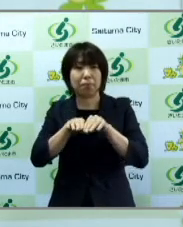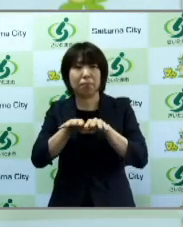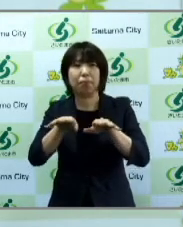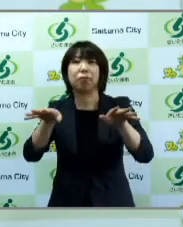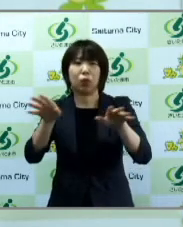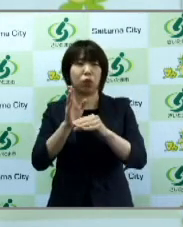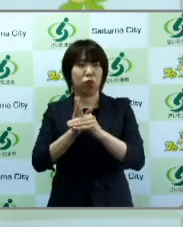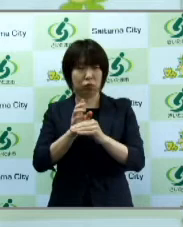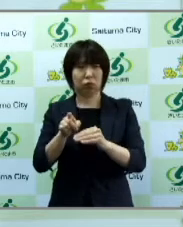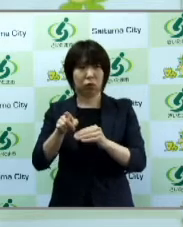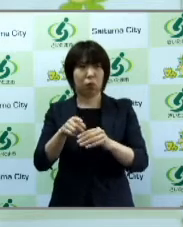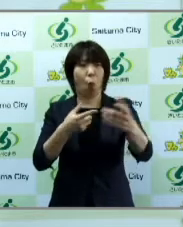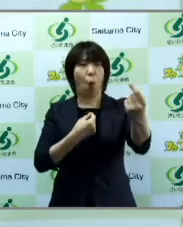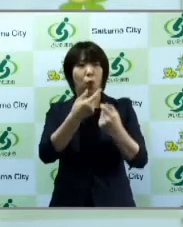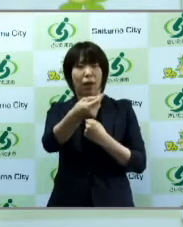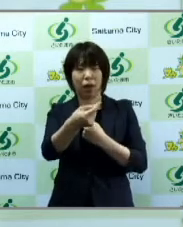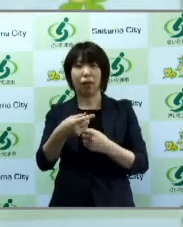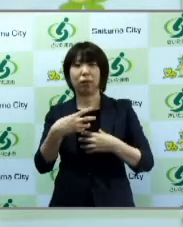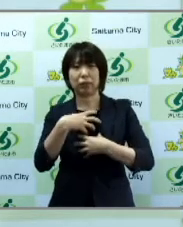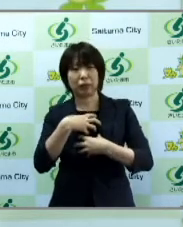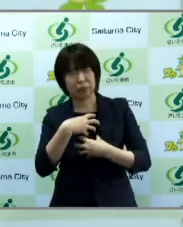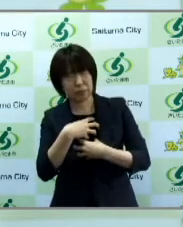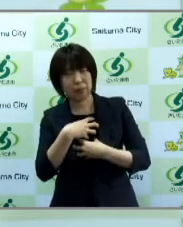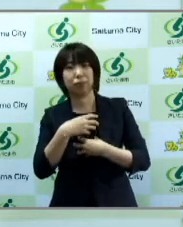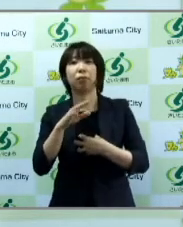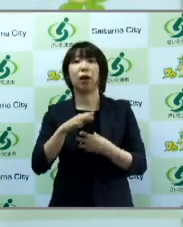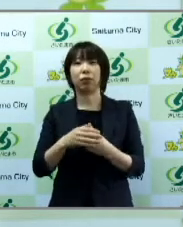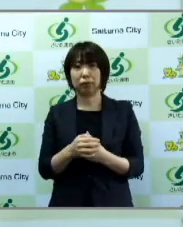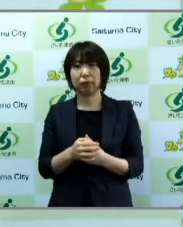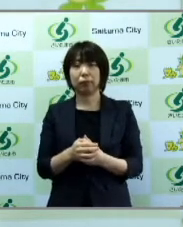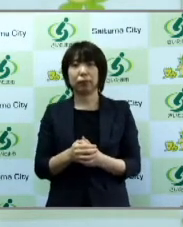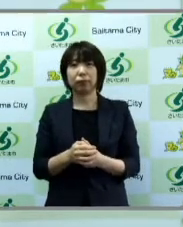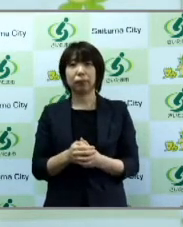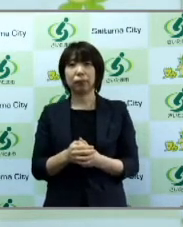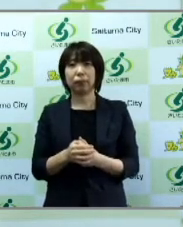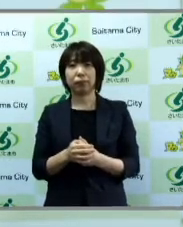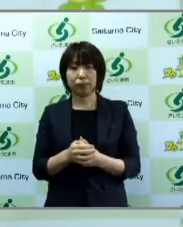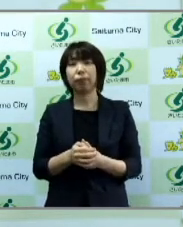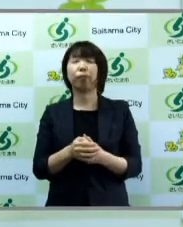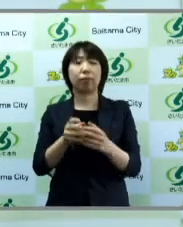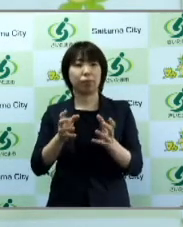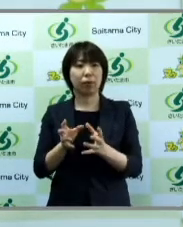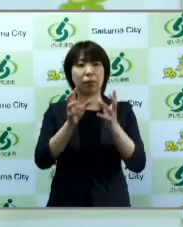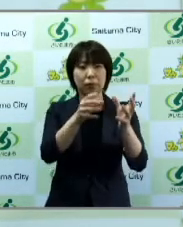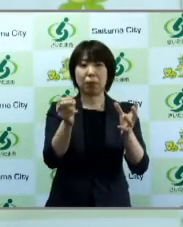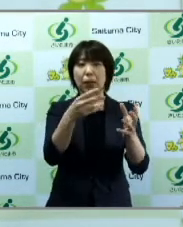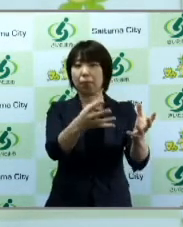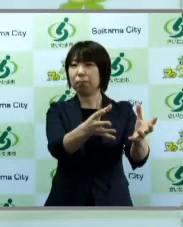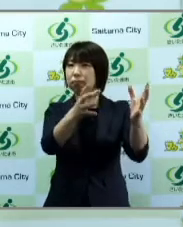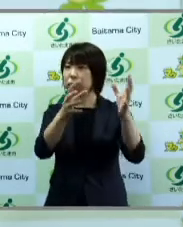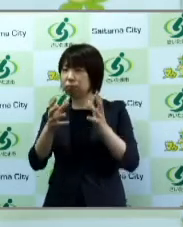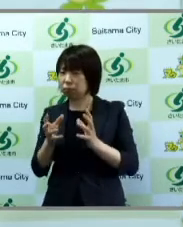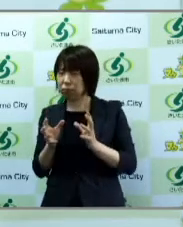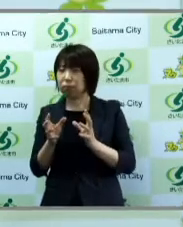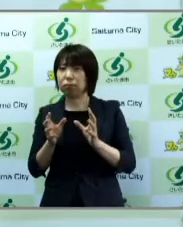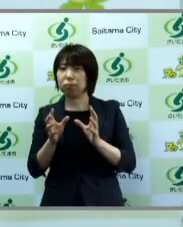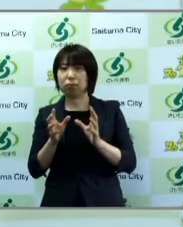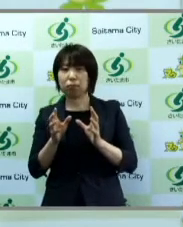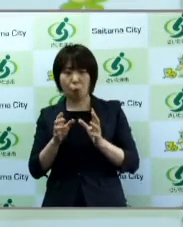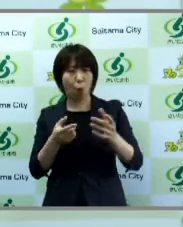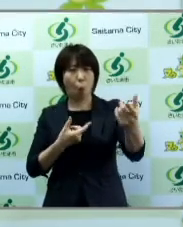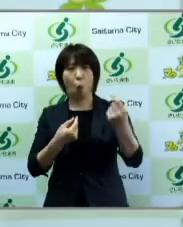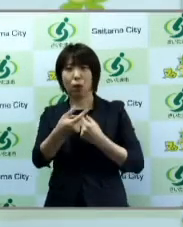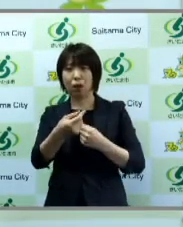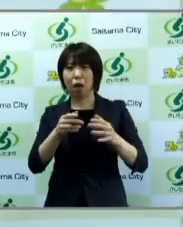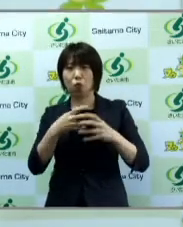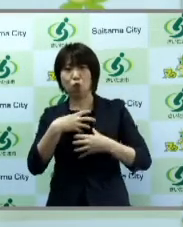に、リスクがある状況がございます。その中で、行く側も、受け入れる側もですね、それぞれ不安を抱えたままやってい